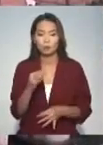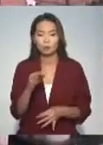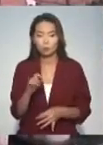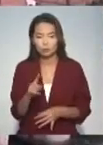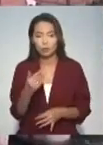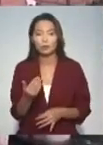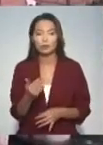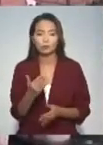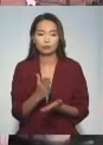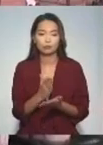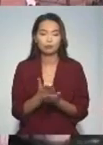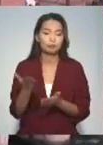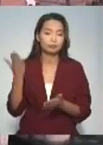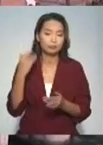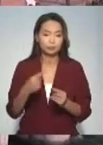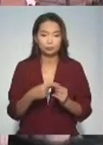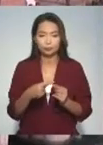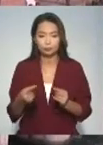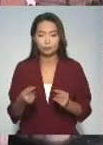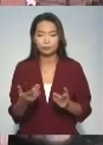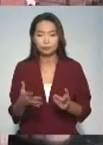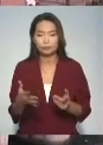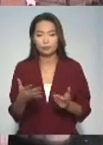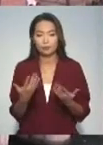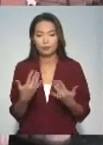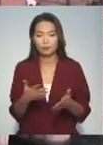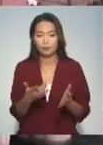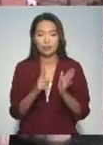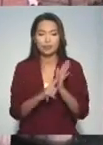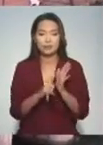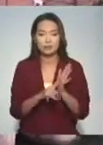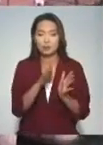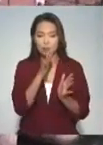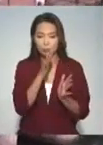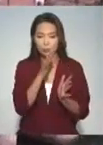этом он существовал при всех, скажем, последних десятилетиях.